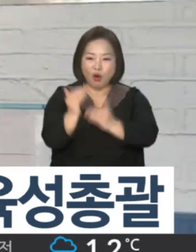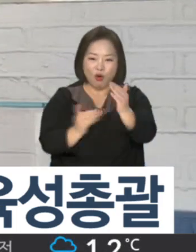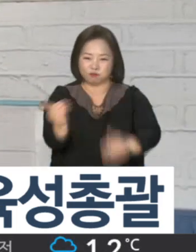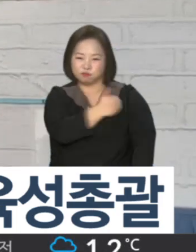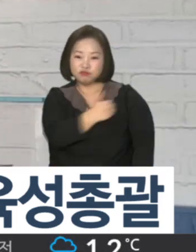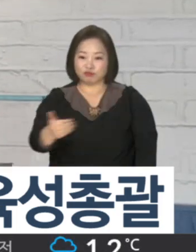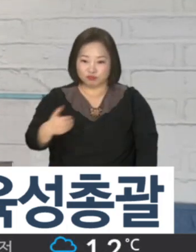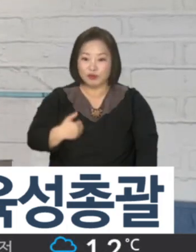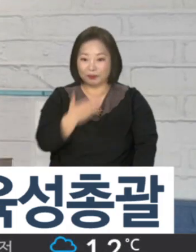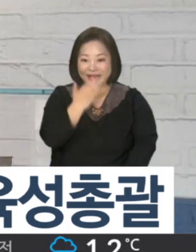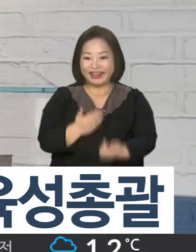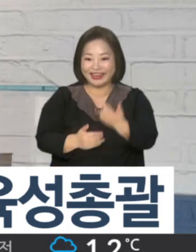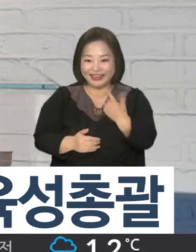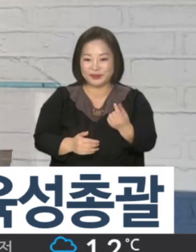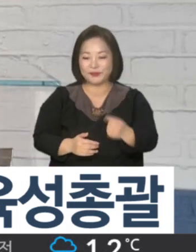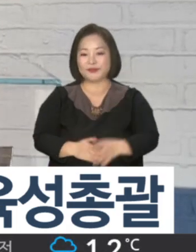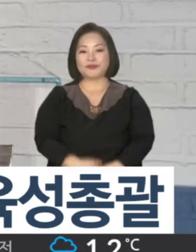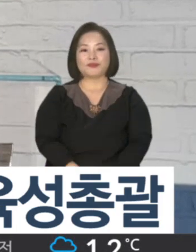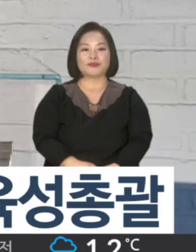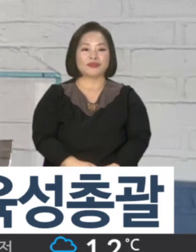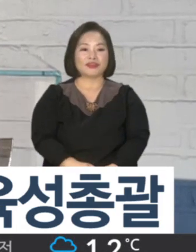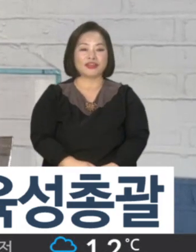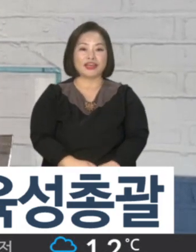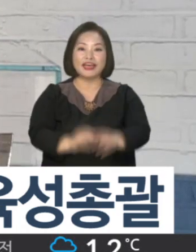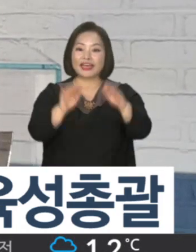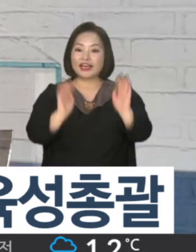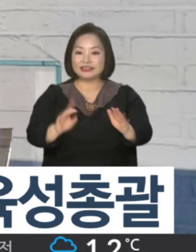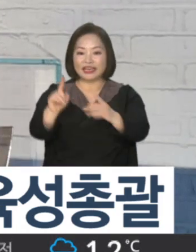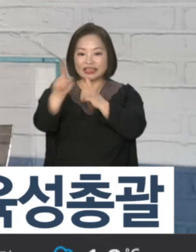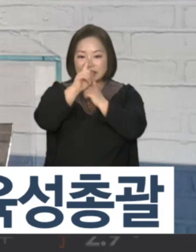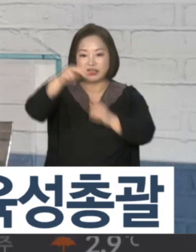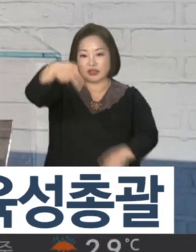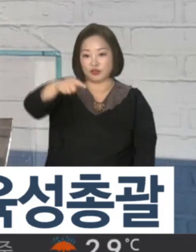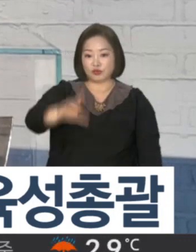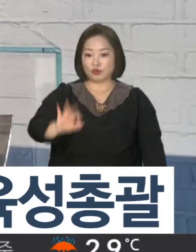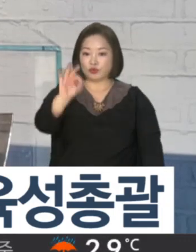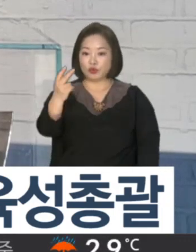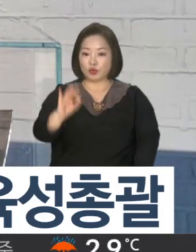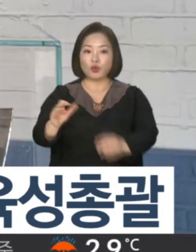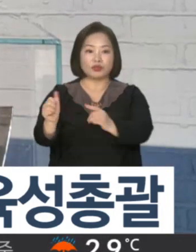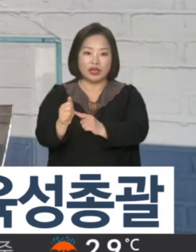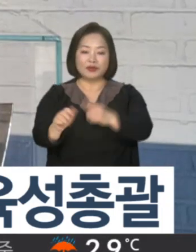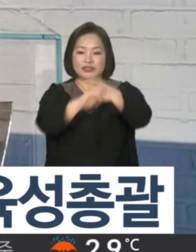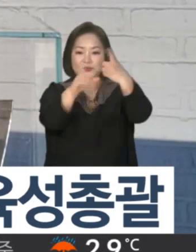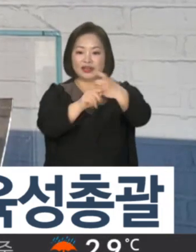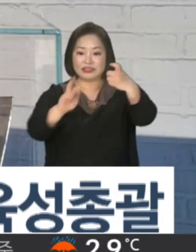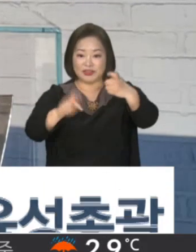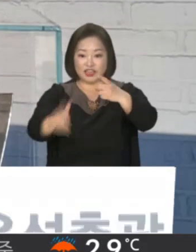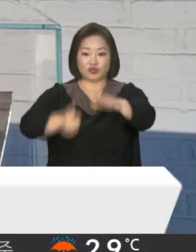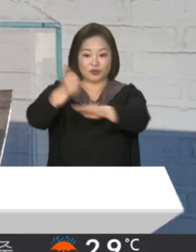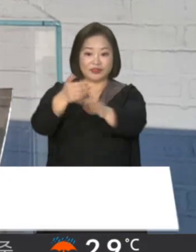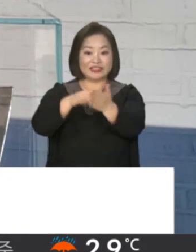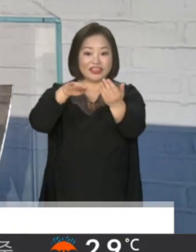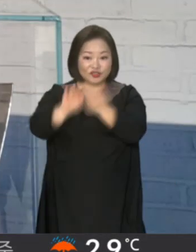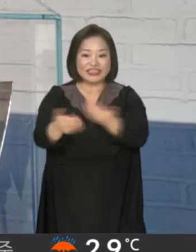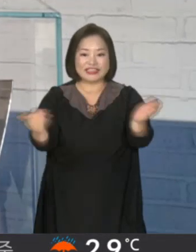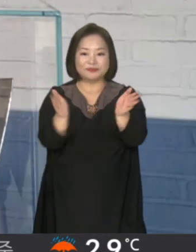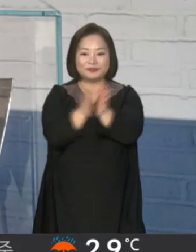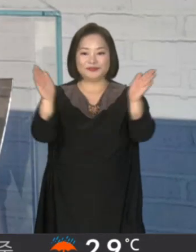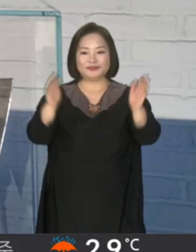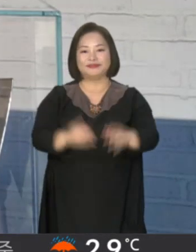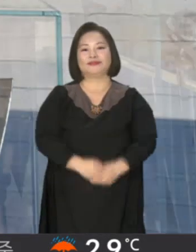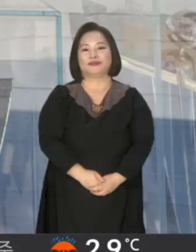프론트의 주요보직을 두루 역임했습니다 이승용 신임감독은 21일 취임식을 시작으로 본격적인 업무에